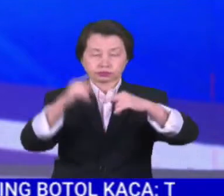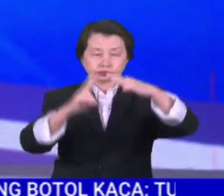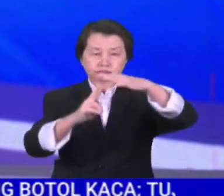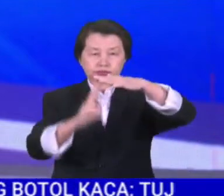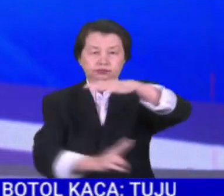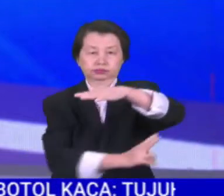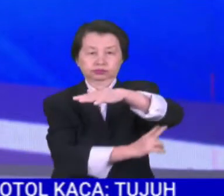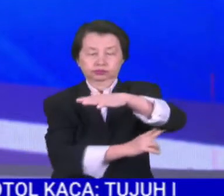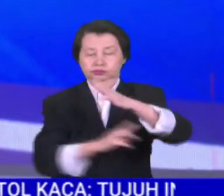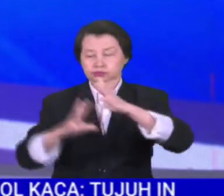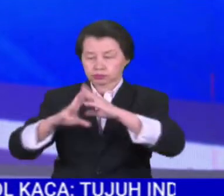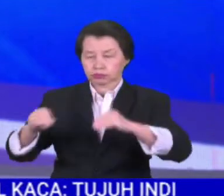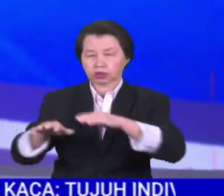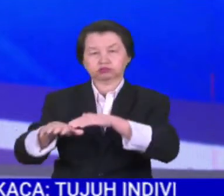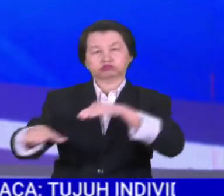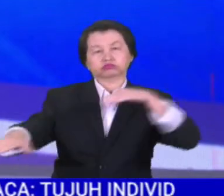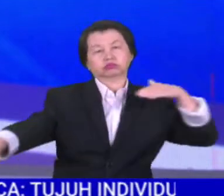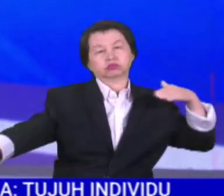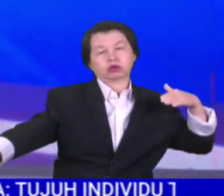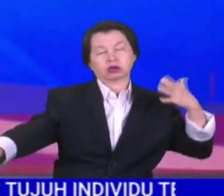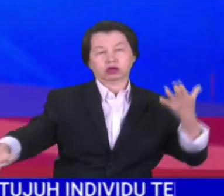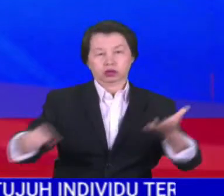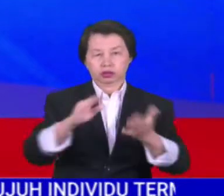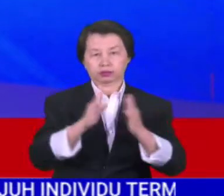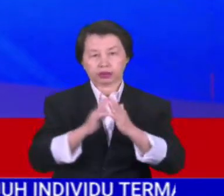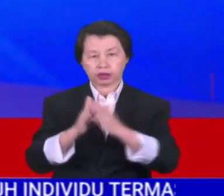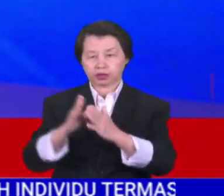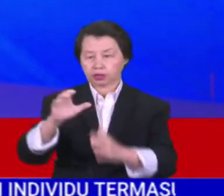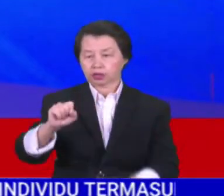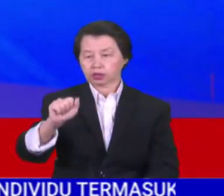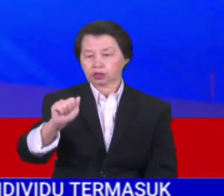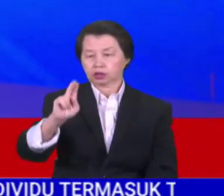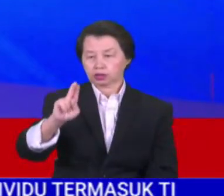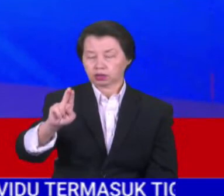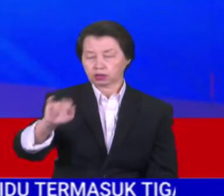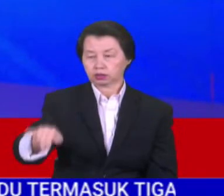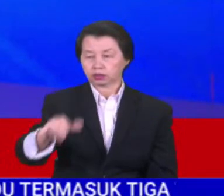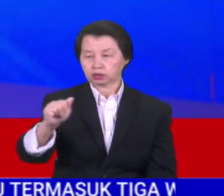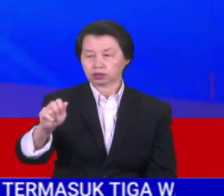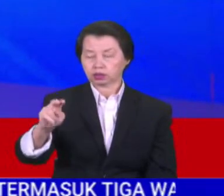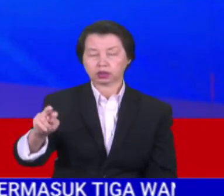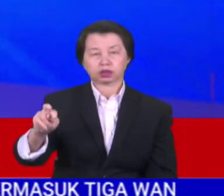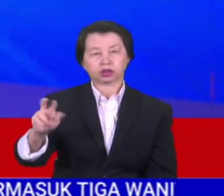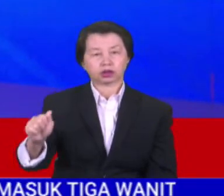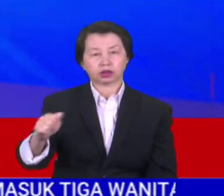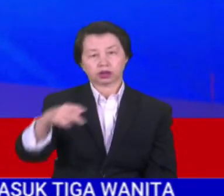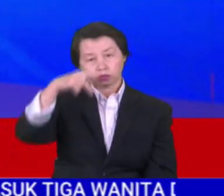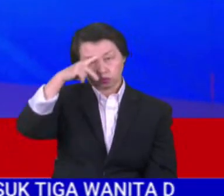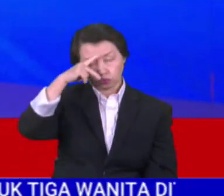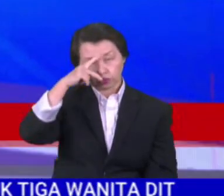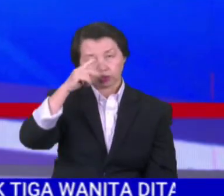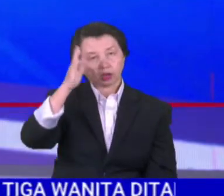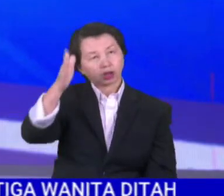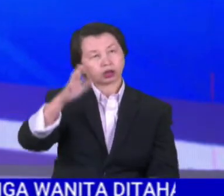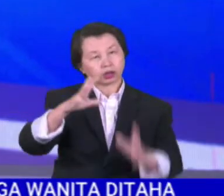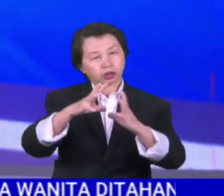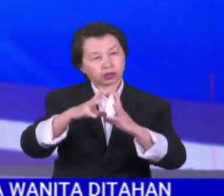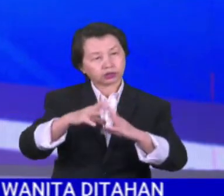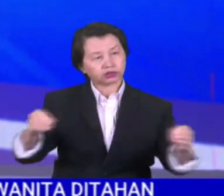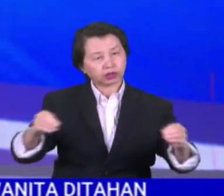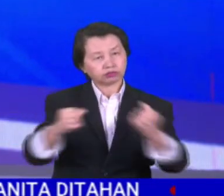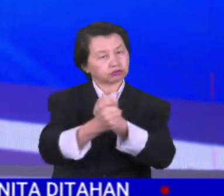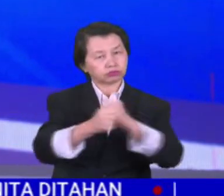Buat bagi mengatasi kesesakan trafik di Bandar Saujana Putra dijangka siap Disember tahun ini melibatkan